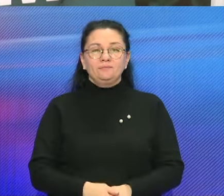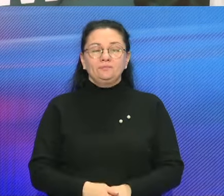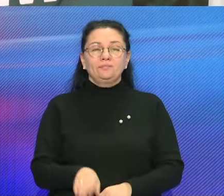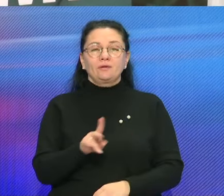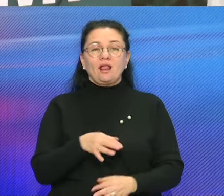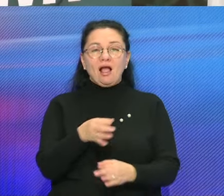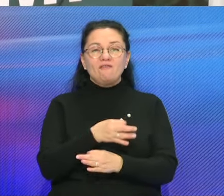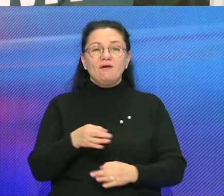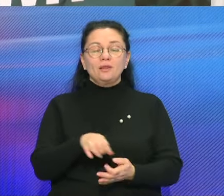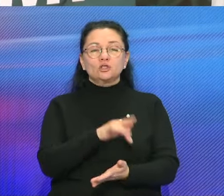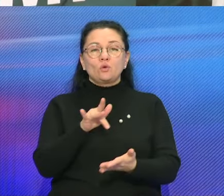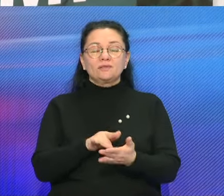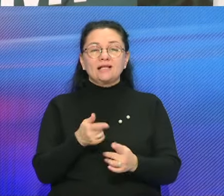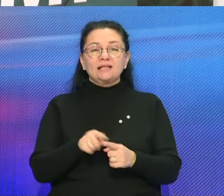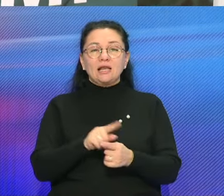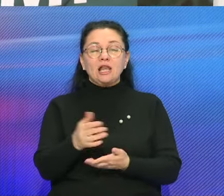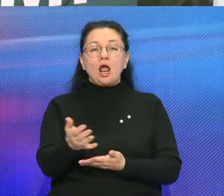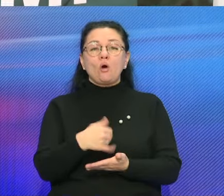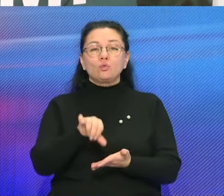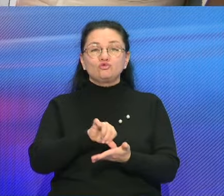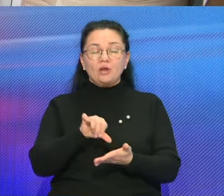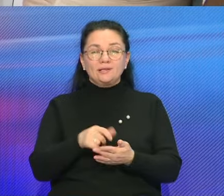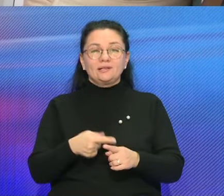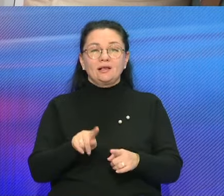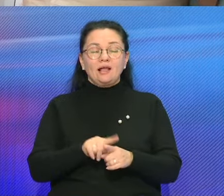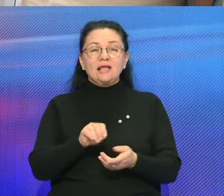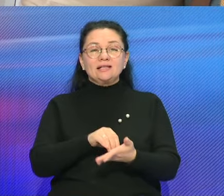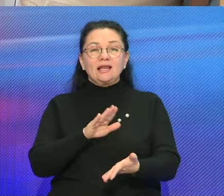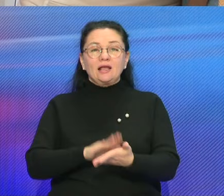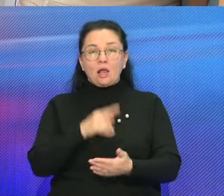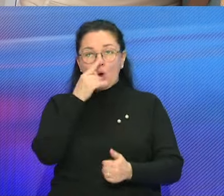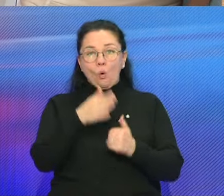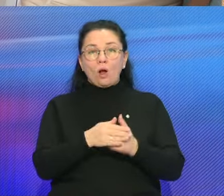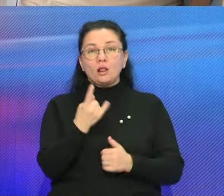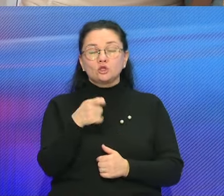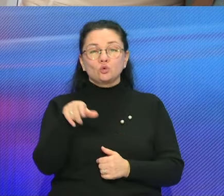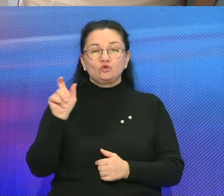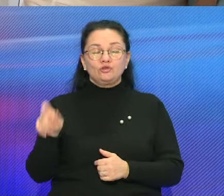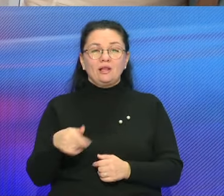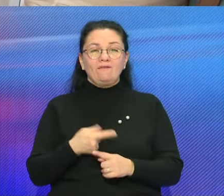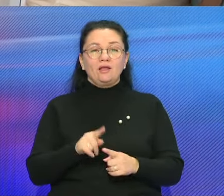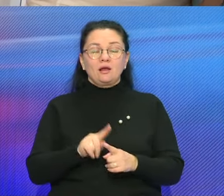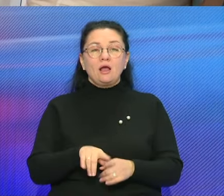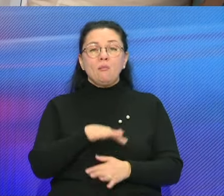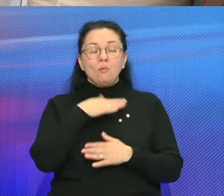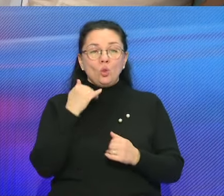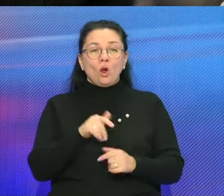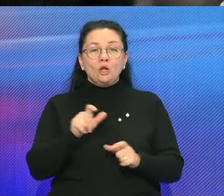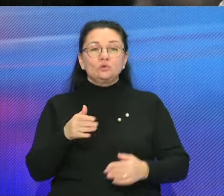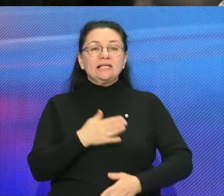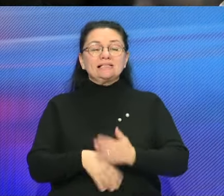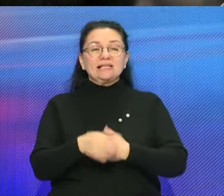У абласным цэнтры для ўдзелу ў кірмашы вакансіі зарэгістраваліся каля 100 чалавек, трэці з іх людзі з